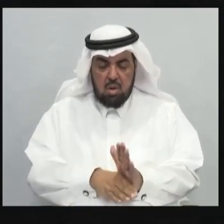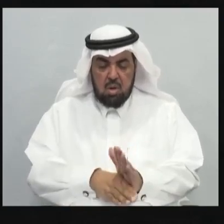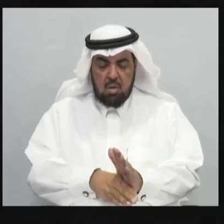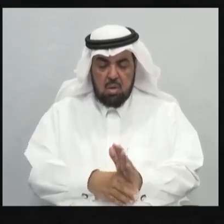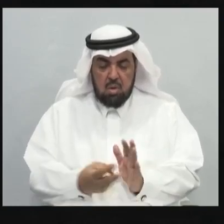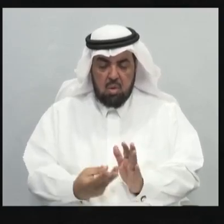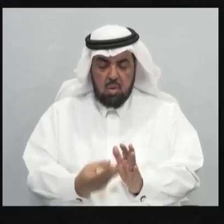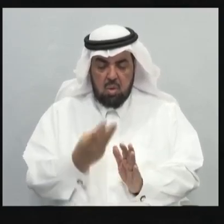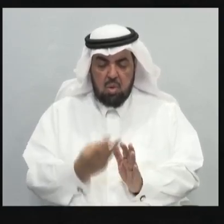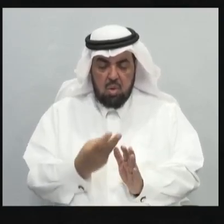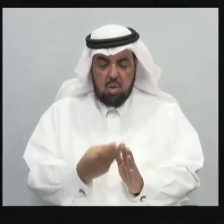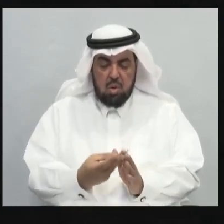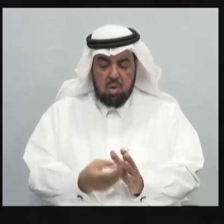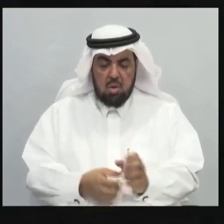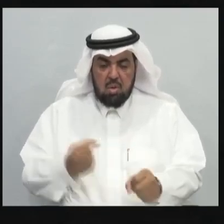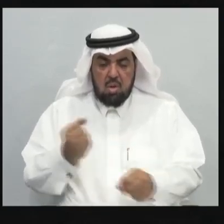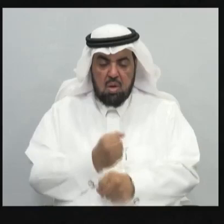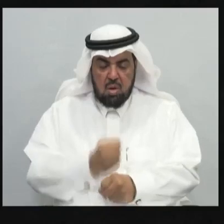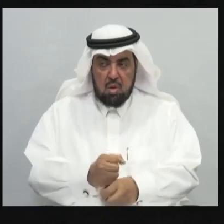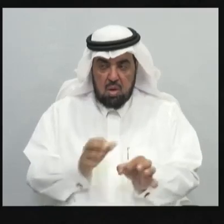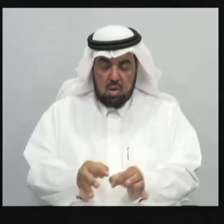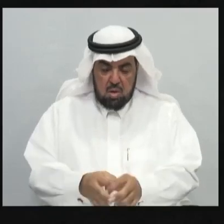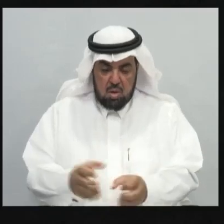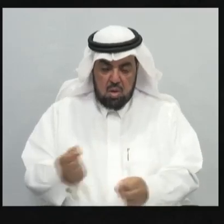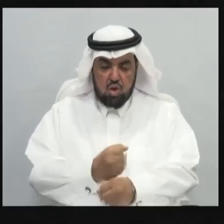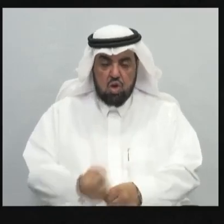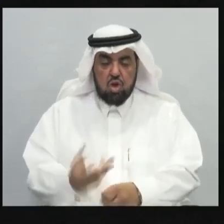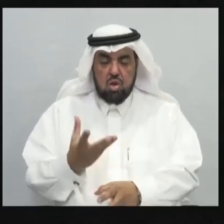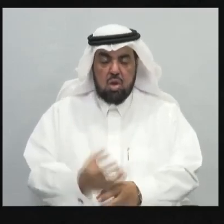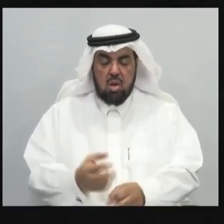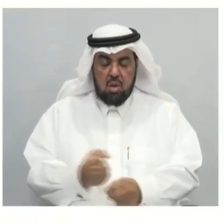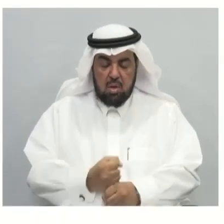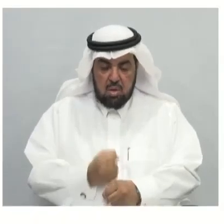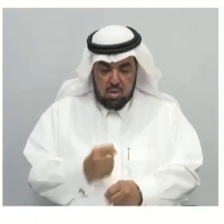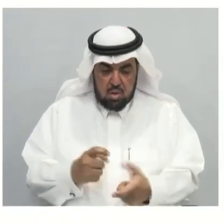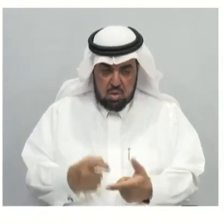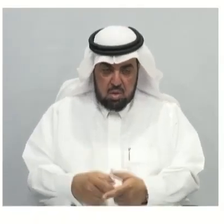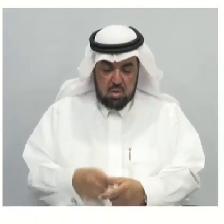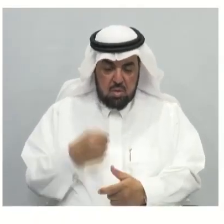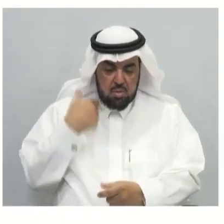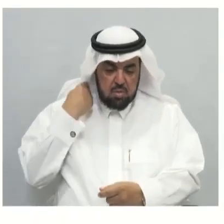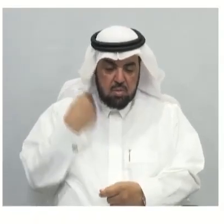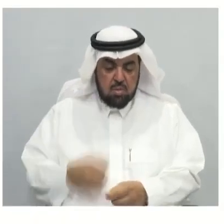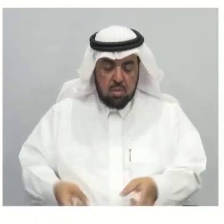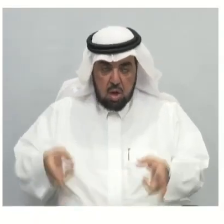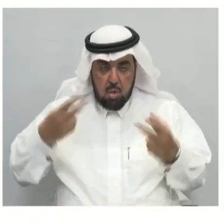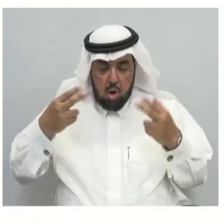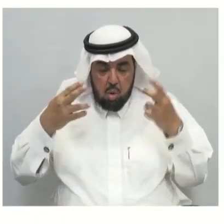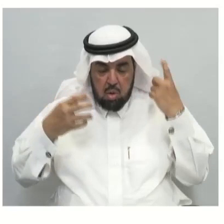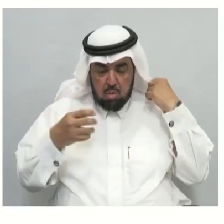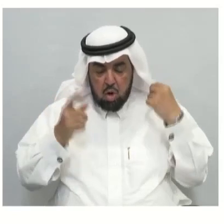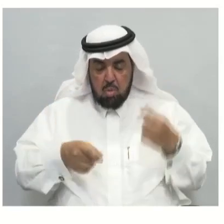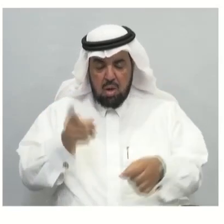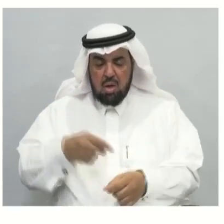نصوص وقم بالضغط عليها للتاكد بانها تعمل هذه الروابط ايضا المعلومات غير الصحيحه في